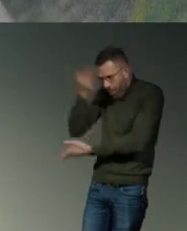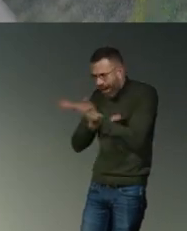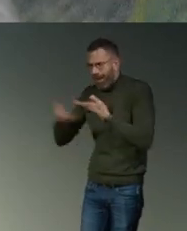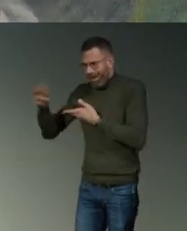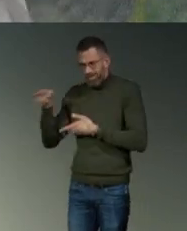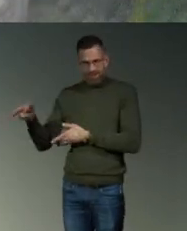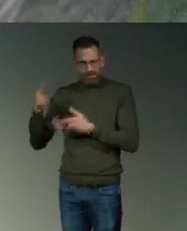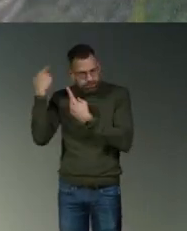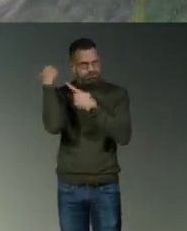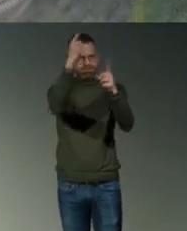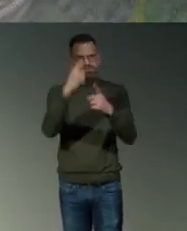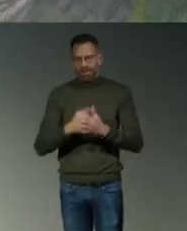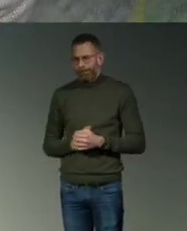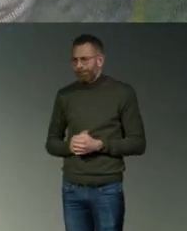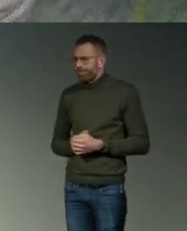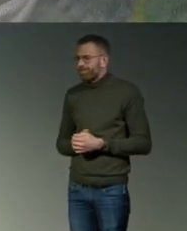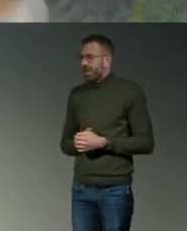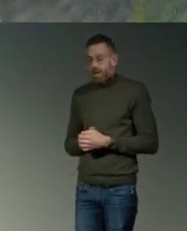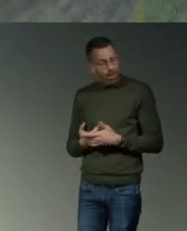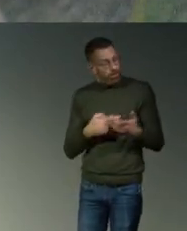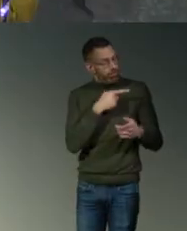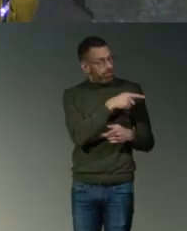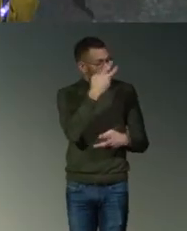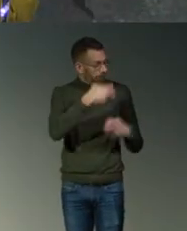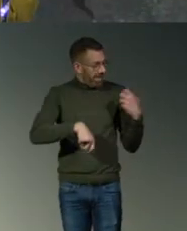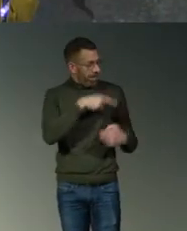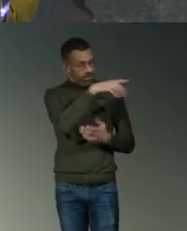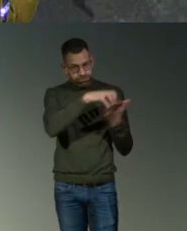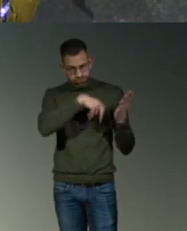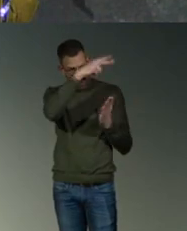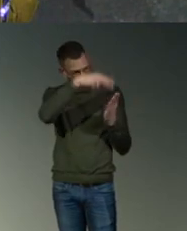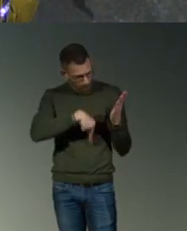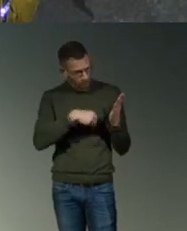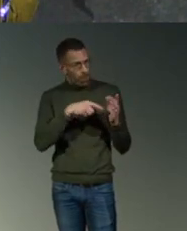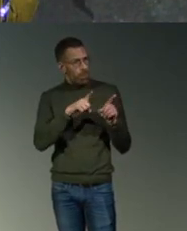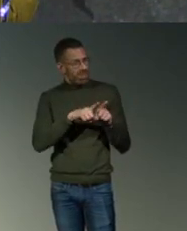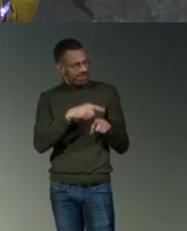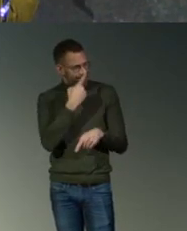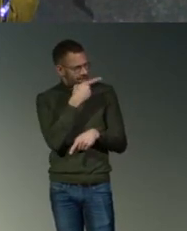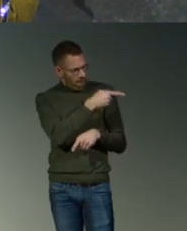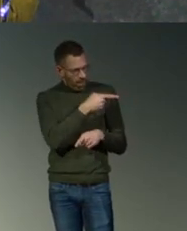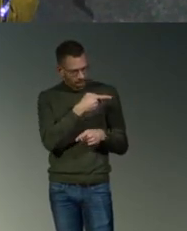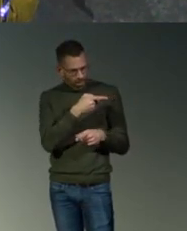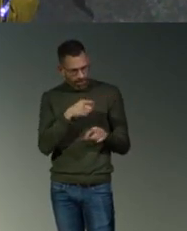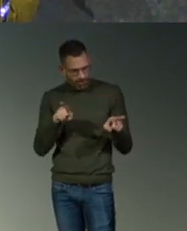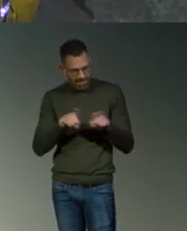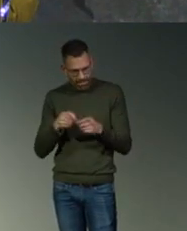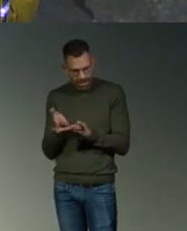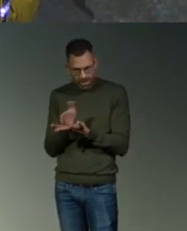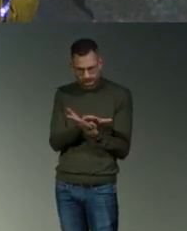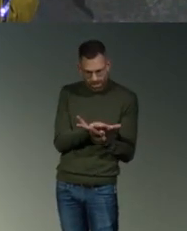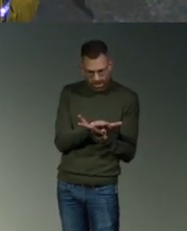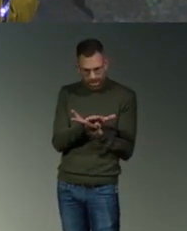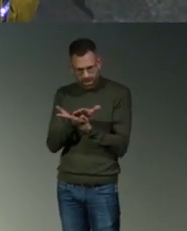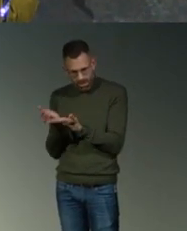essentiel. En vous lisant et en vous regardant aussi, Pierre, il me semble qu'il y a aussi ce balancement entre une